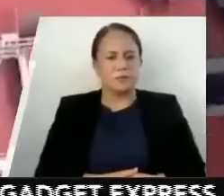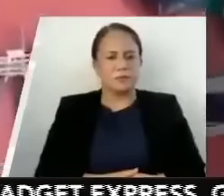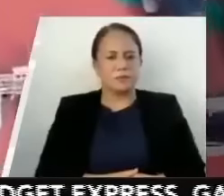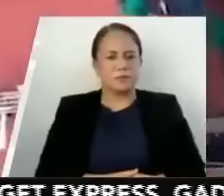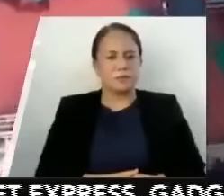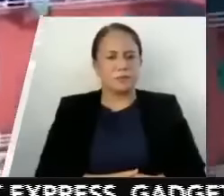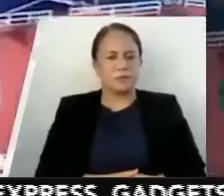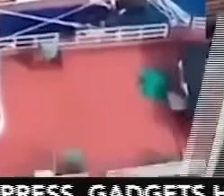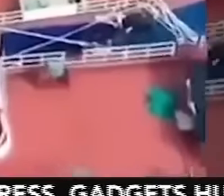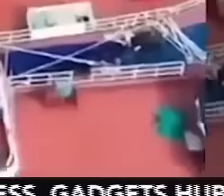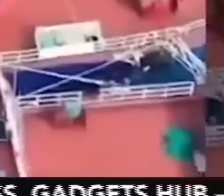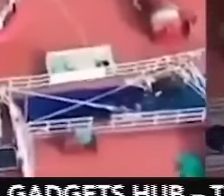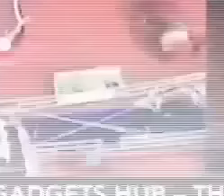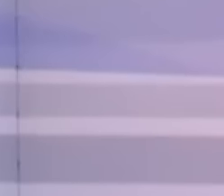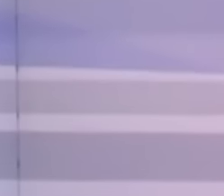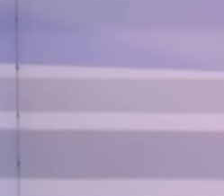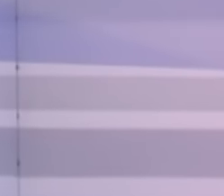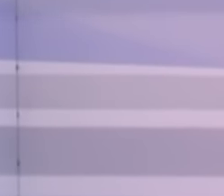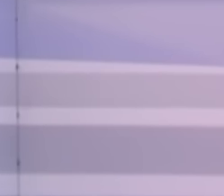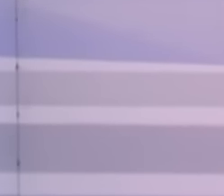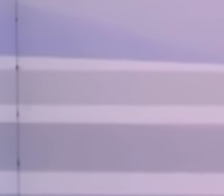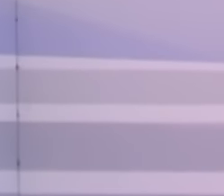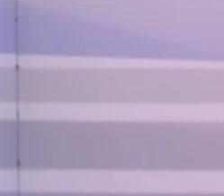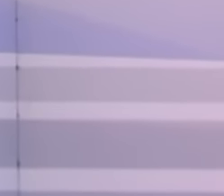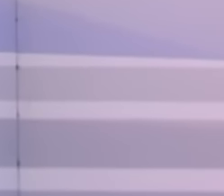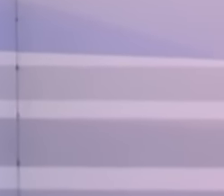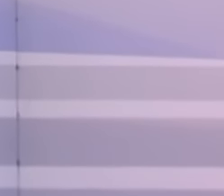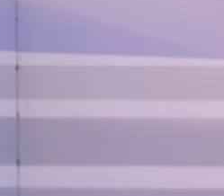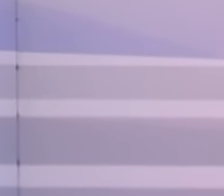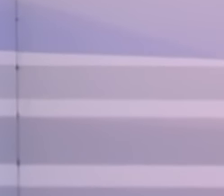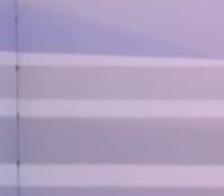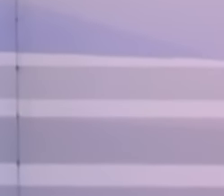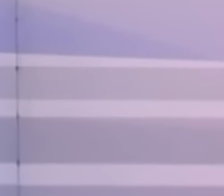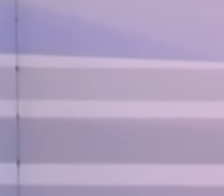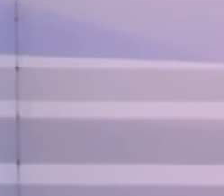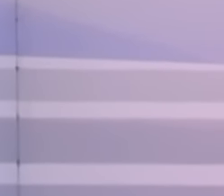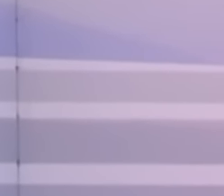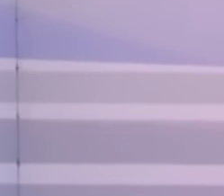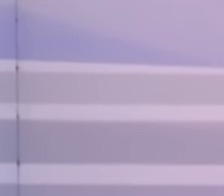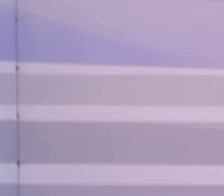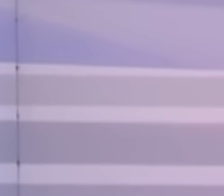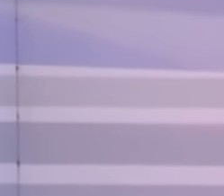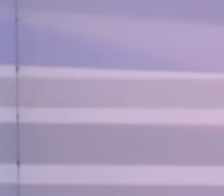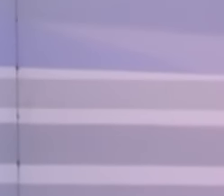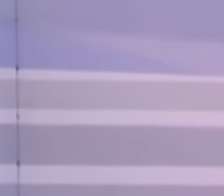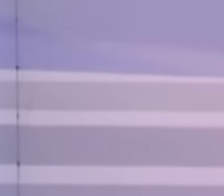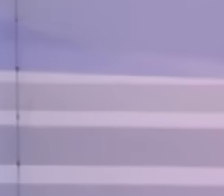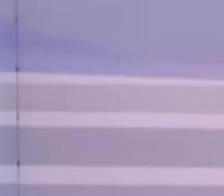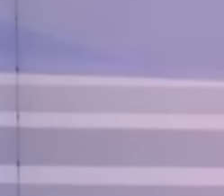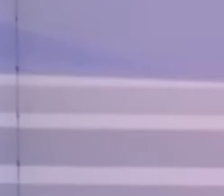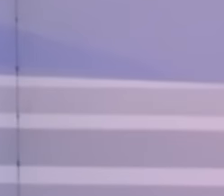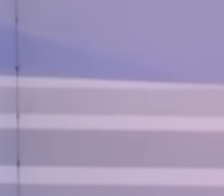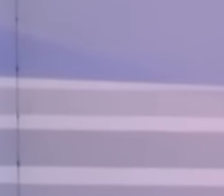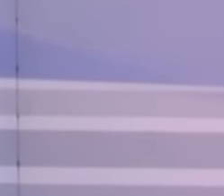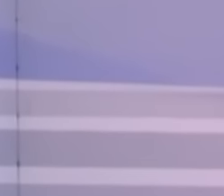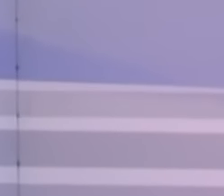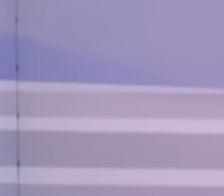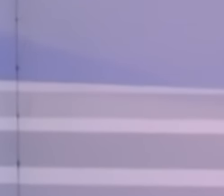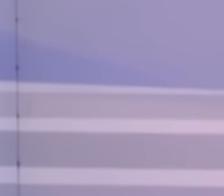nakatutok 24 oras. Mga kapuso, patuloy na tumutok sa mga balita. Mag-subscribe sa GMA Integrated News sa